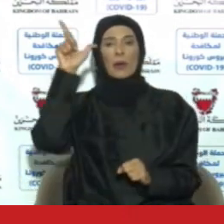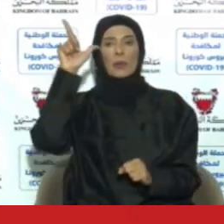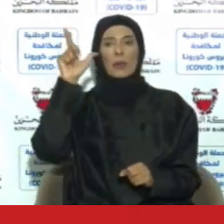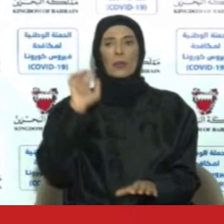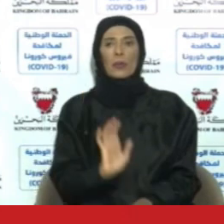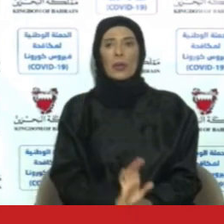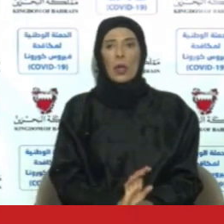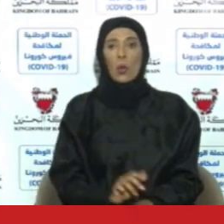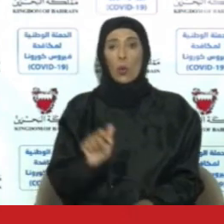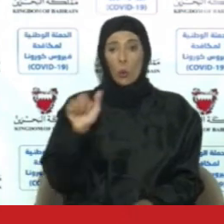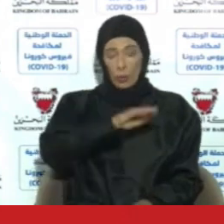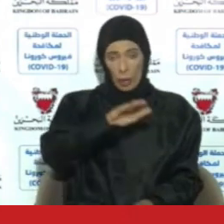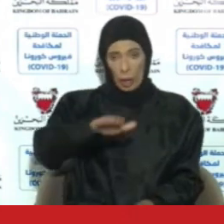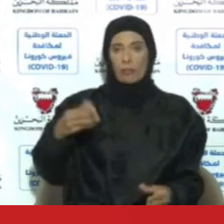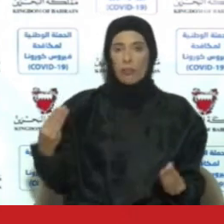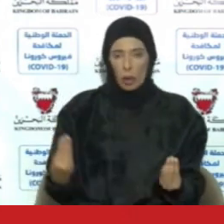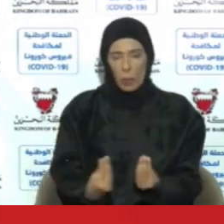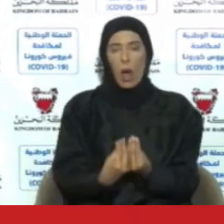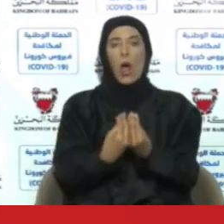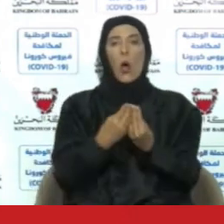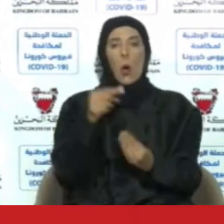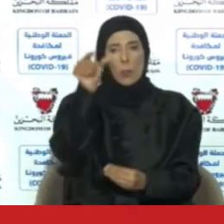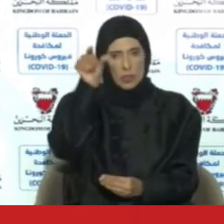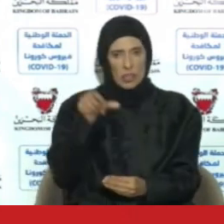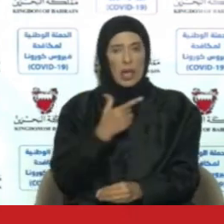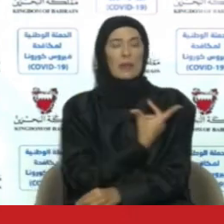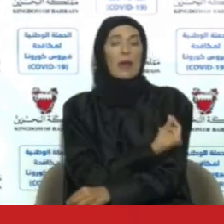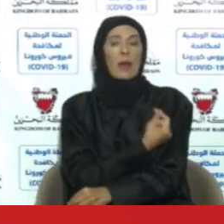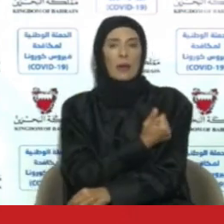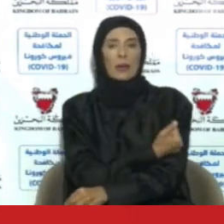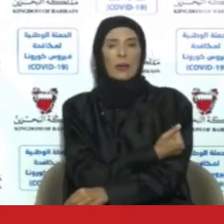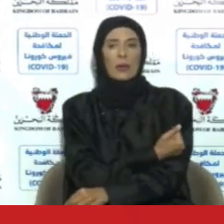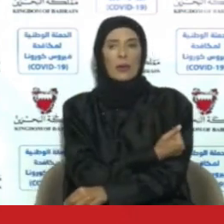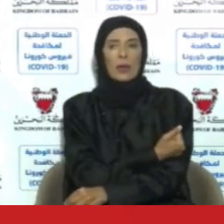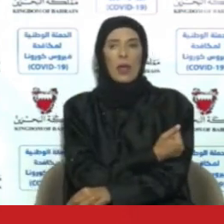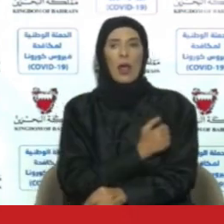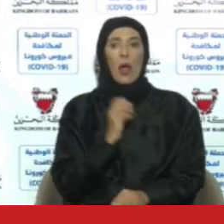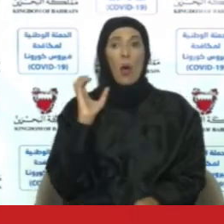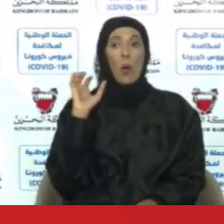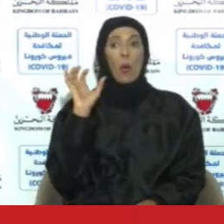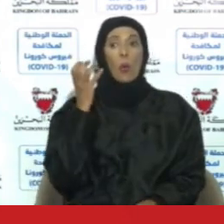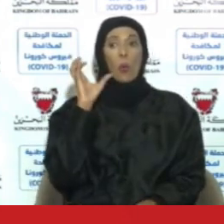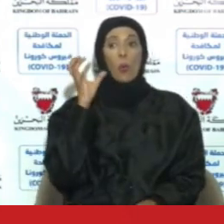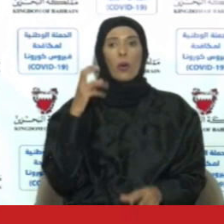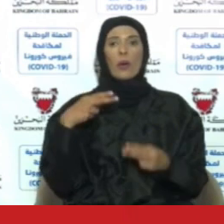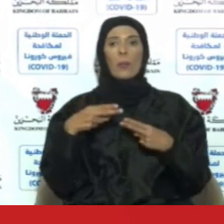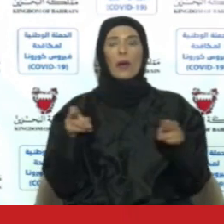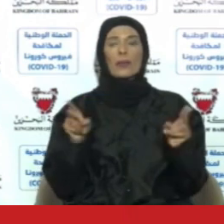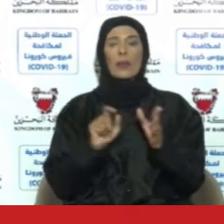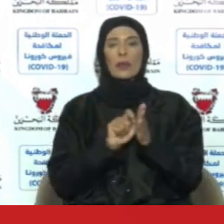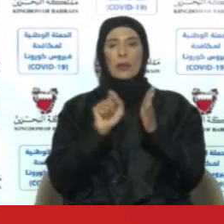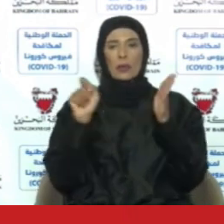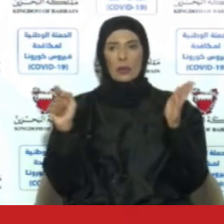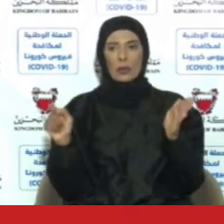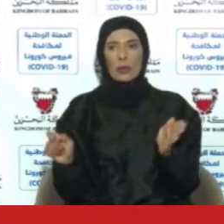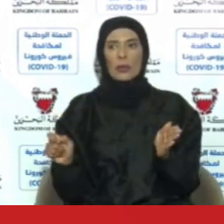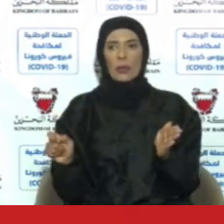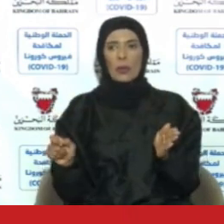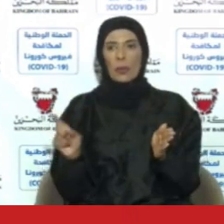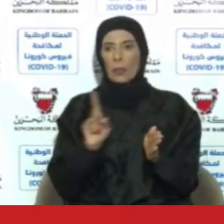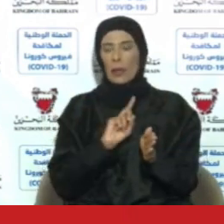بصحبة شخص متعافي أو متطعم. إذا كنا في المستوى البرتقالي، فهذه الخدمات راح تفتح فقط الخدمات التي